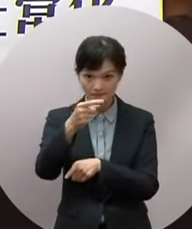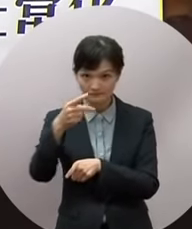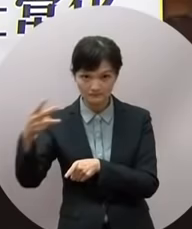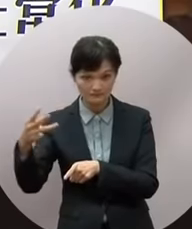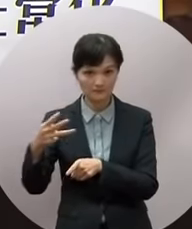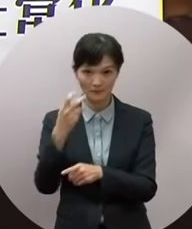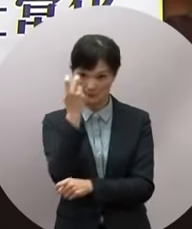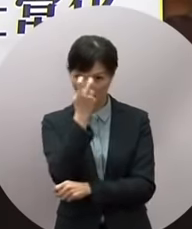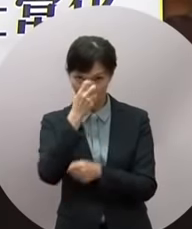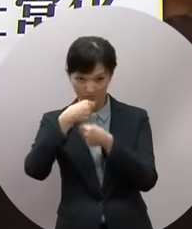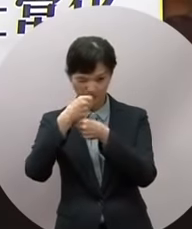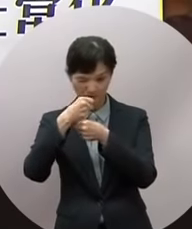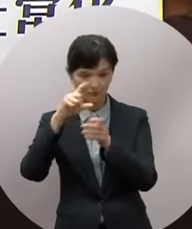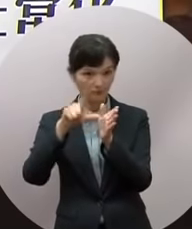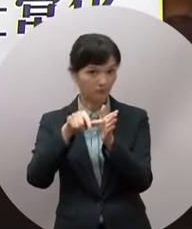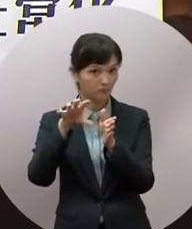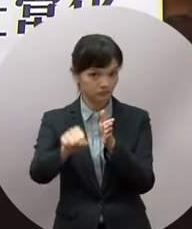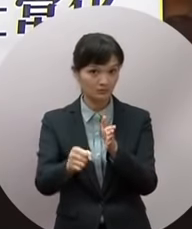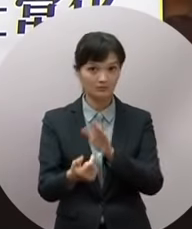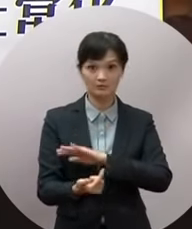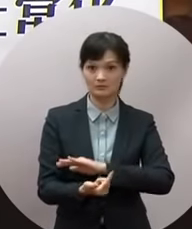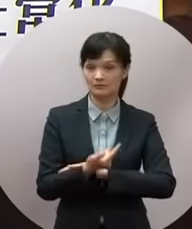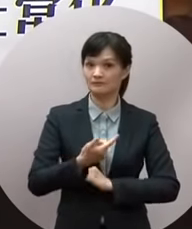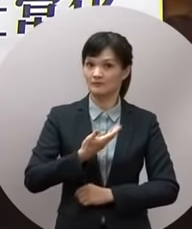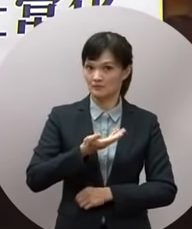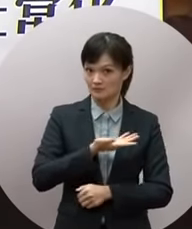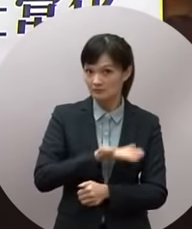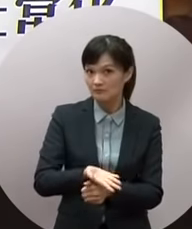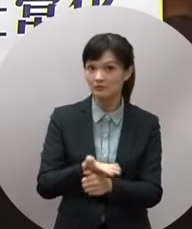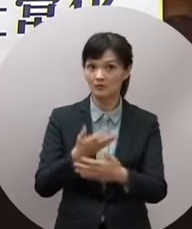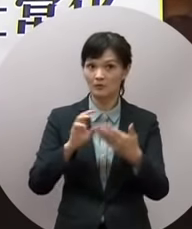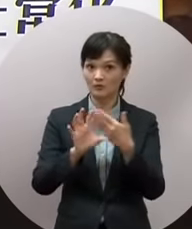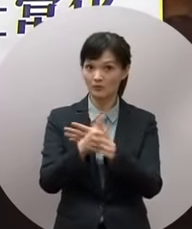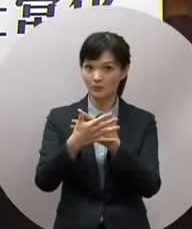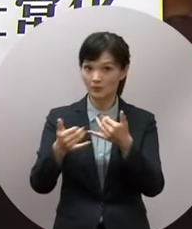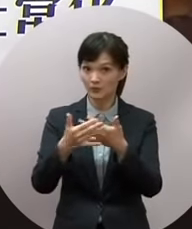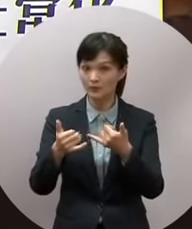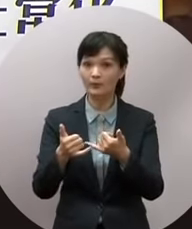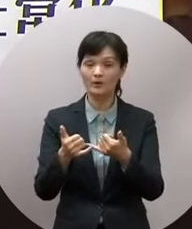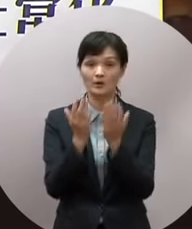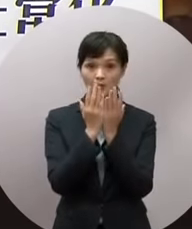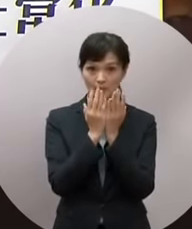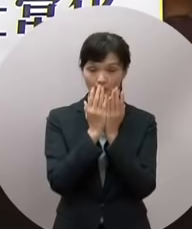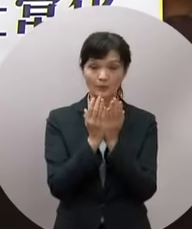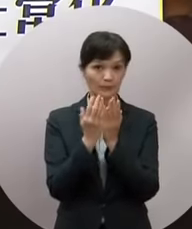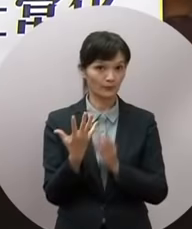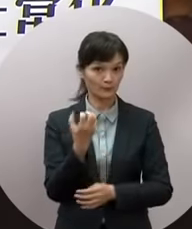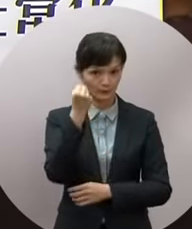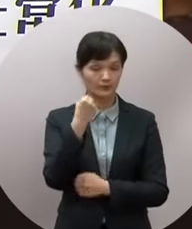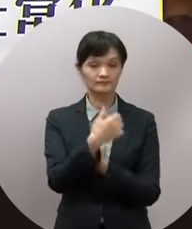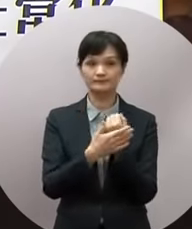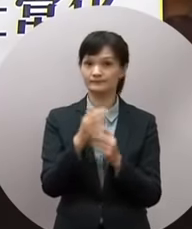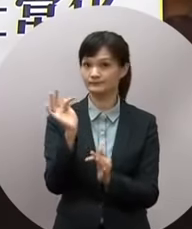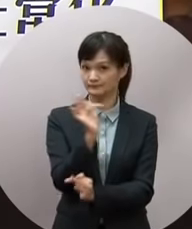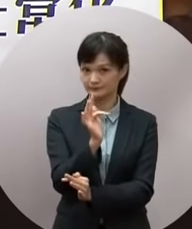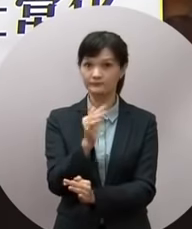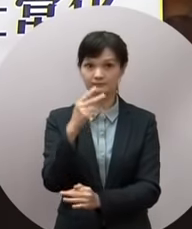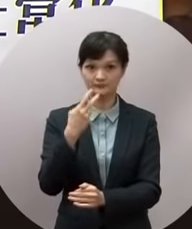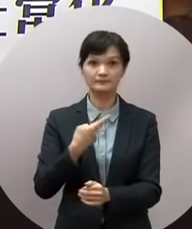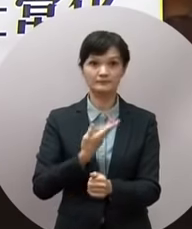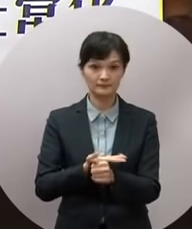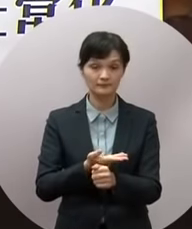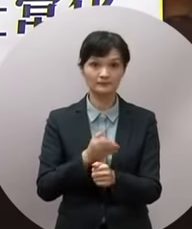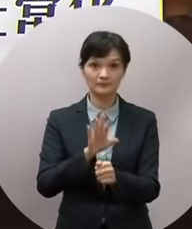金时间，我们可以确保境外生的受教权，可以健全我们高等教育